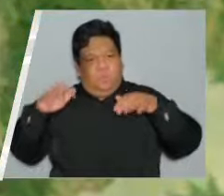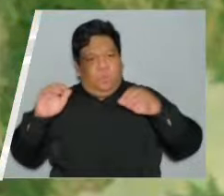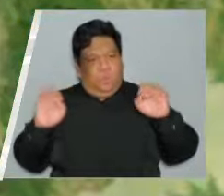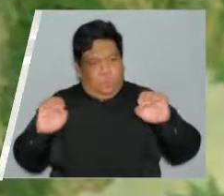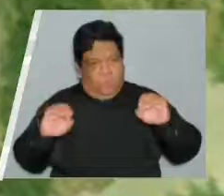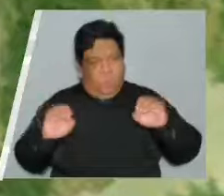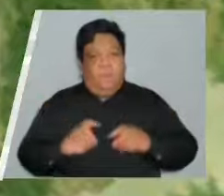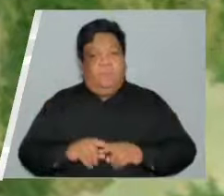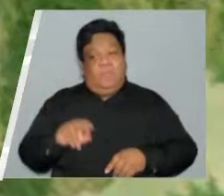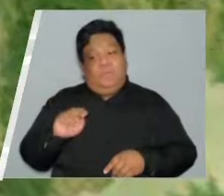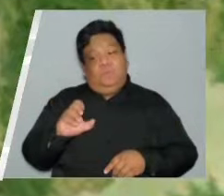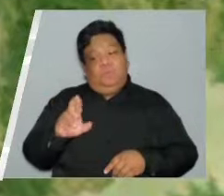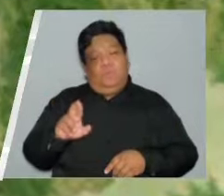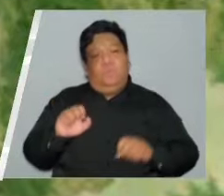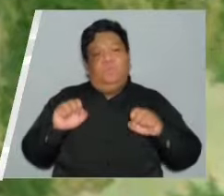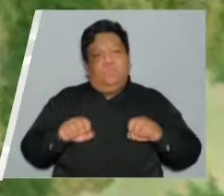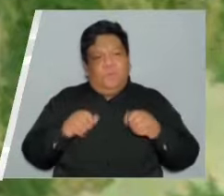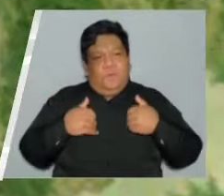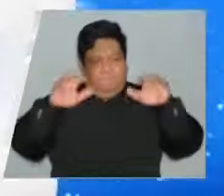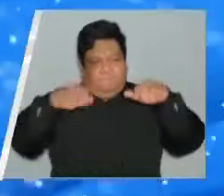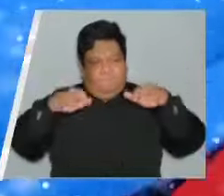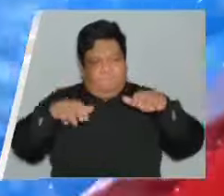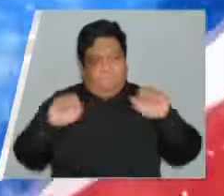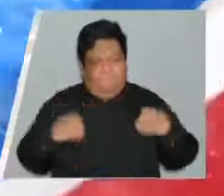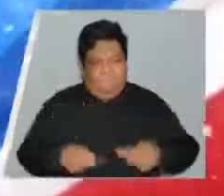rin ng localized thunderstorms.